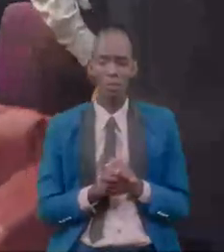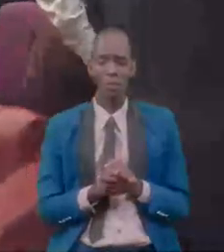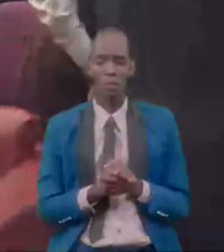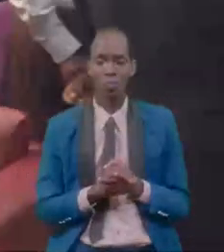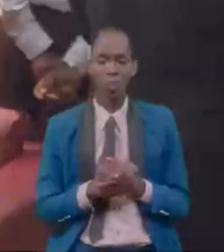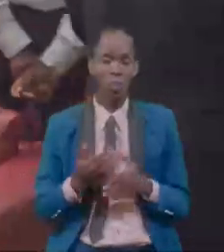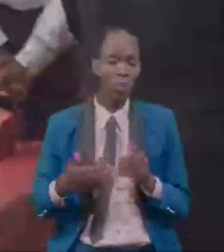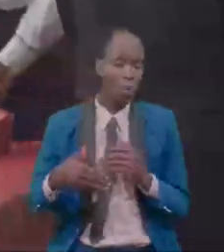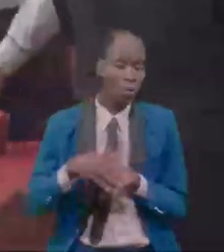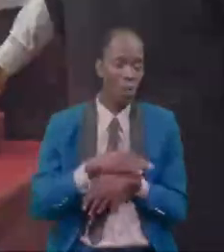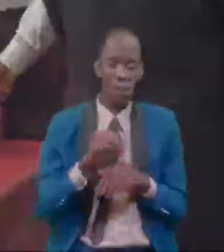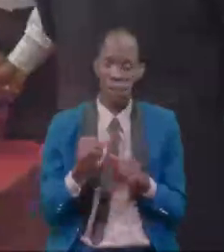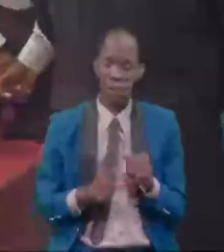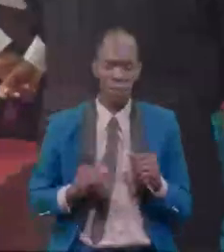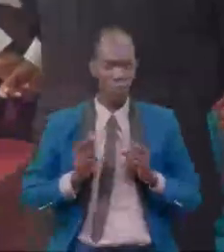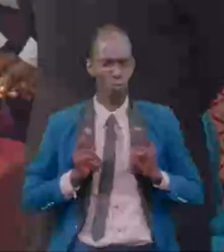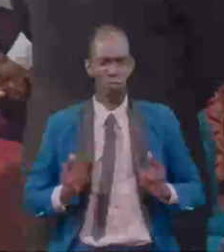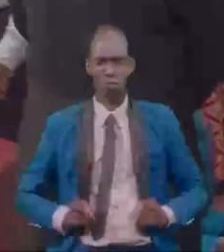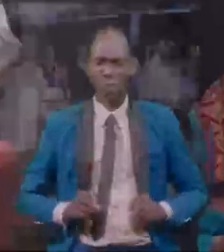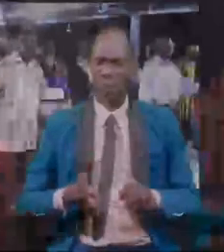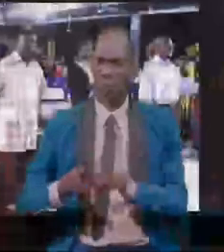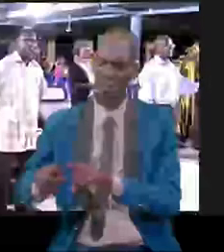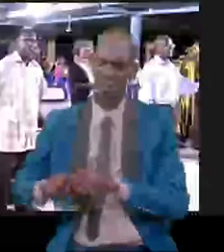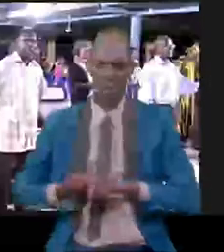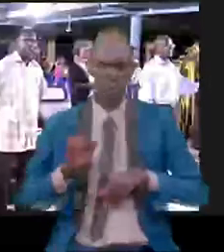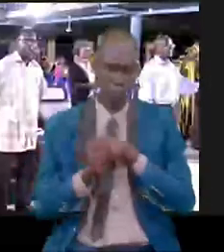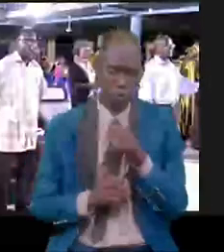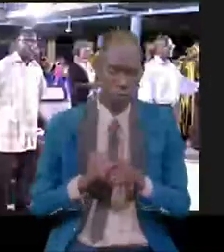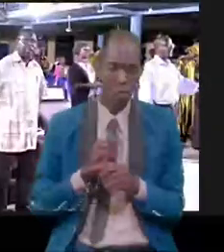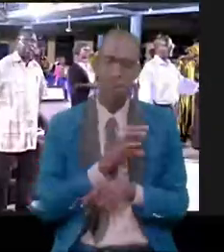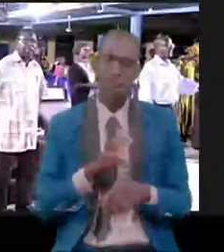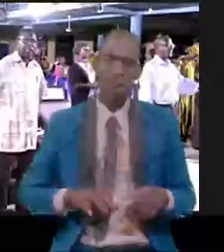sur toute forme de souffrance humaine, la puissance absolue.